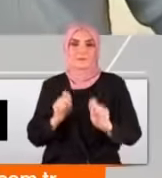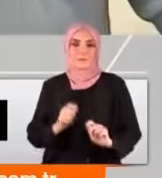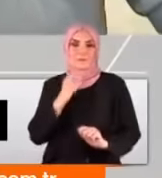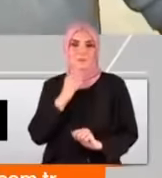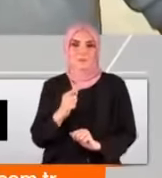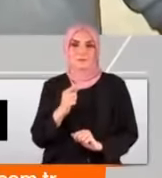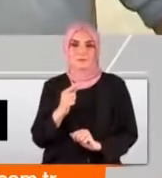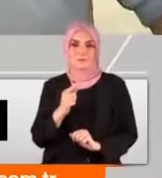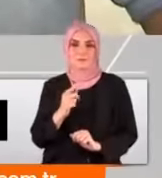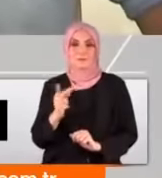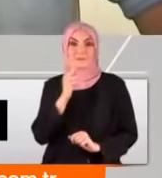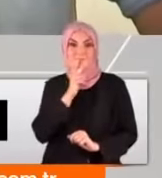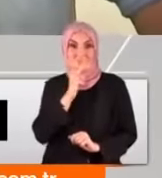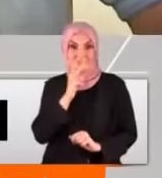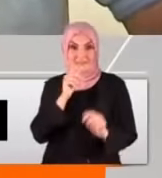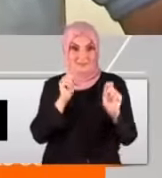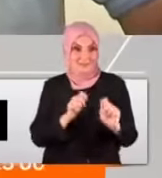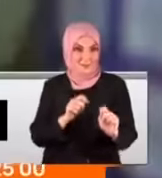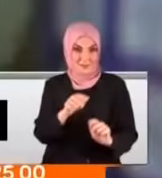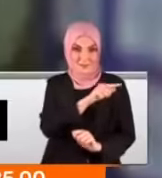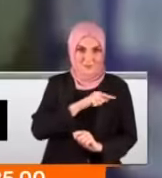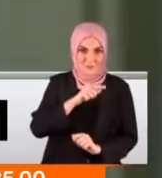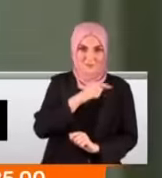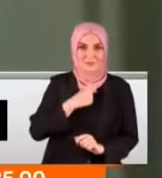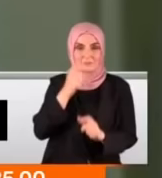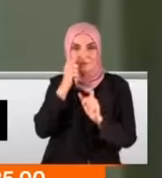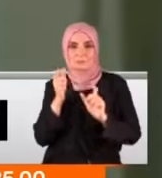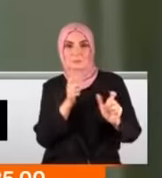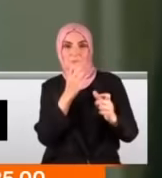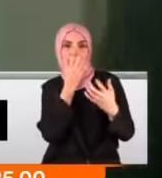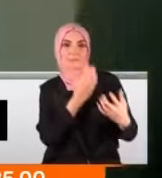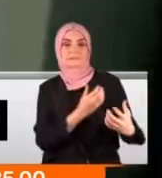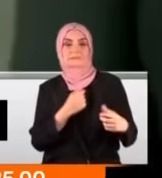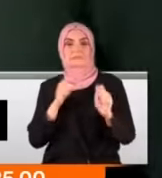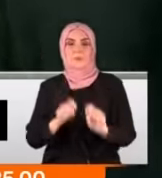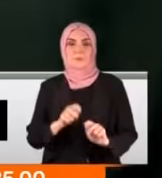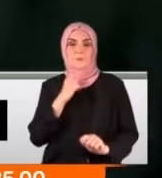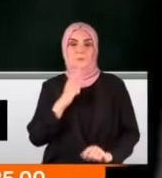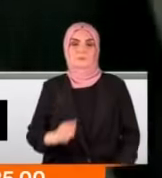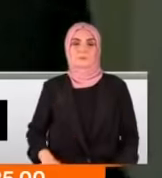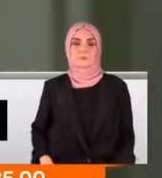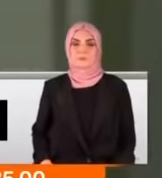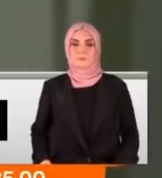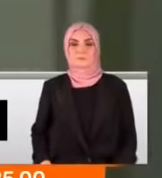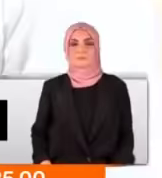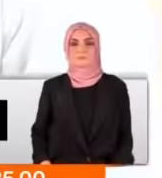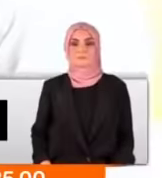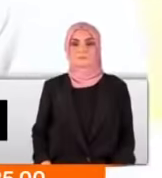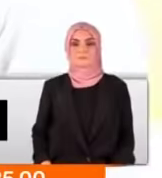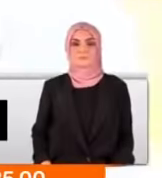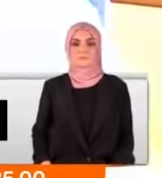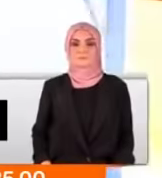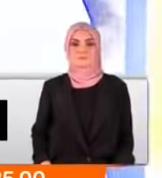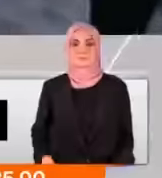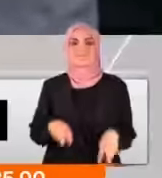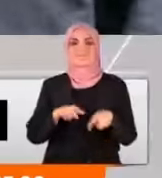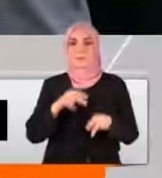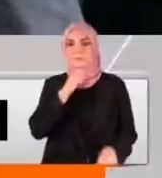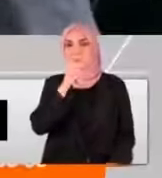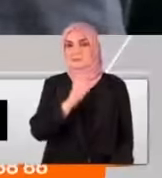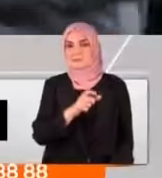Sigara falan içerken gözcülük yapıyorduk. Kikirik! Ot dedik! Ne yapıyorsun lan burada? Erketedeyiz oğlum. Ve Mehmet Çatay.